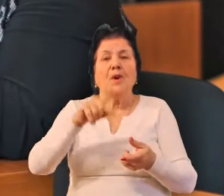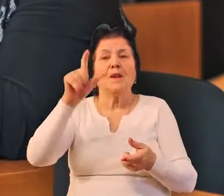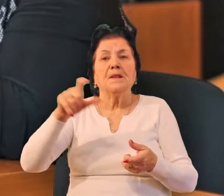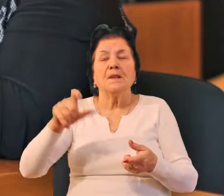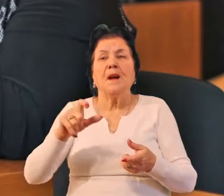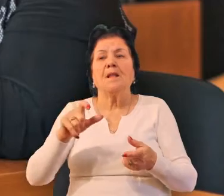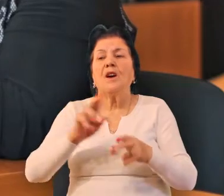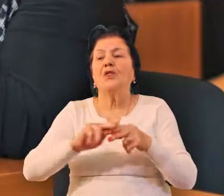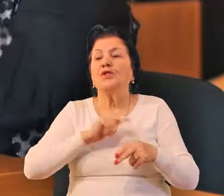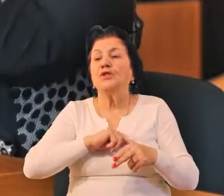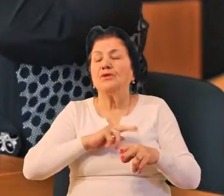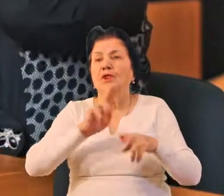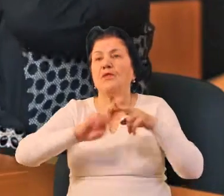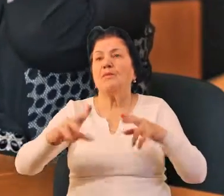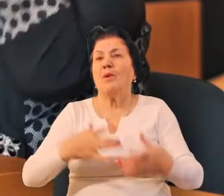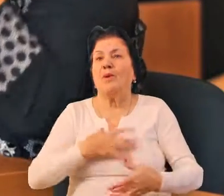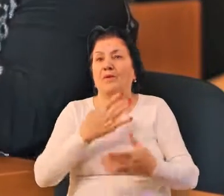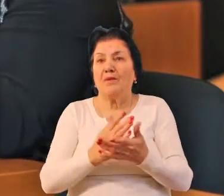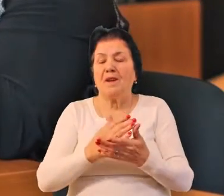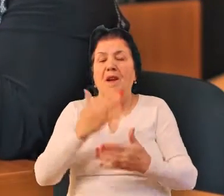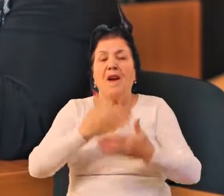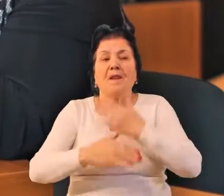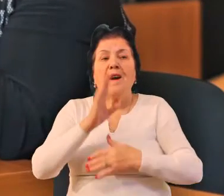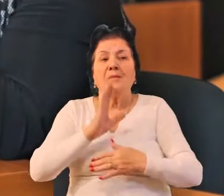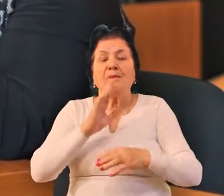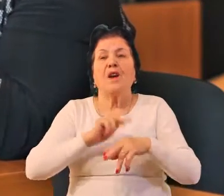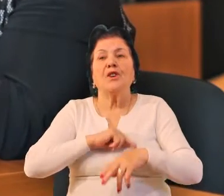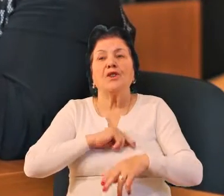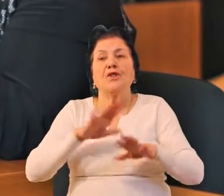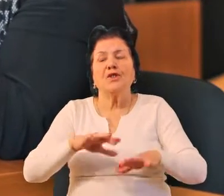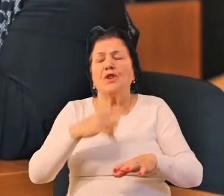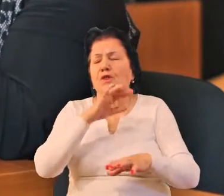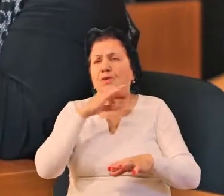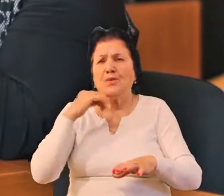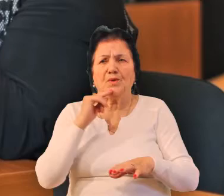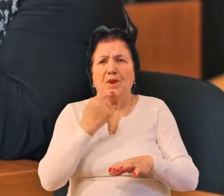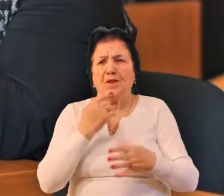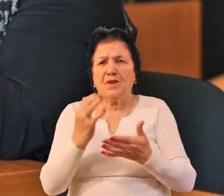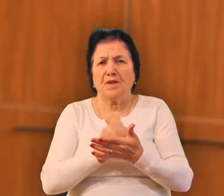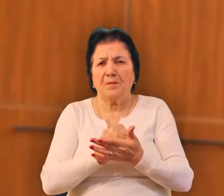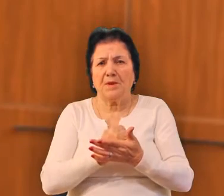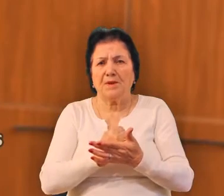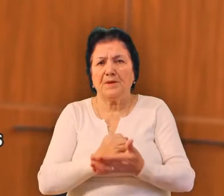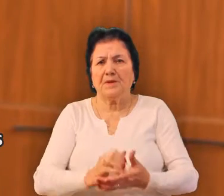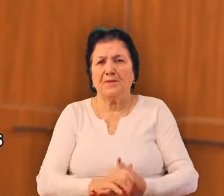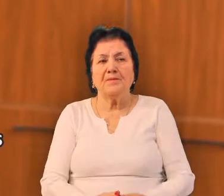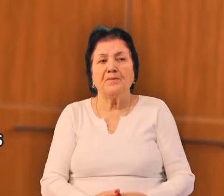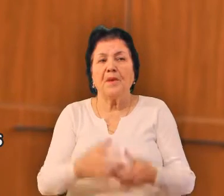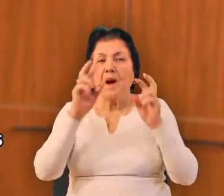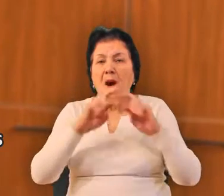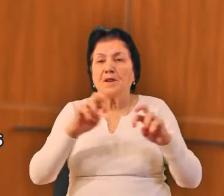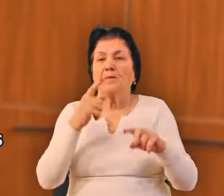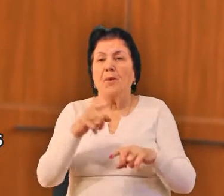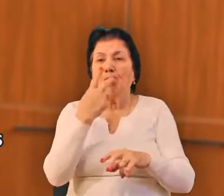itirmək qorxusu var. Çünki əlilliyi olan xanımlar üçün iş yeri çox çətinliklə tapılır. Araşdırma onu göstərir